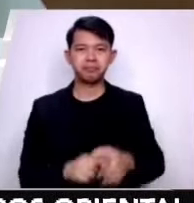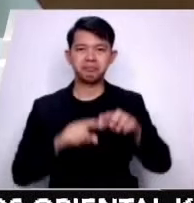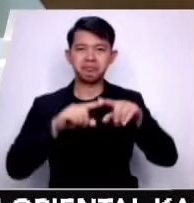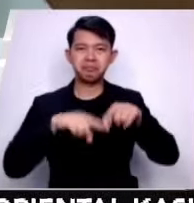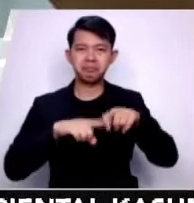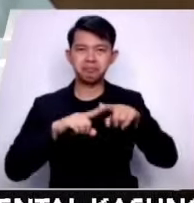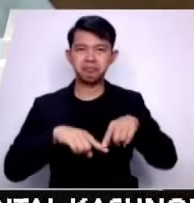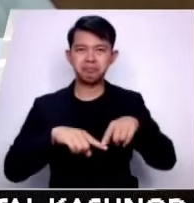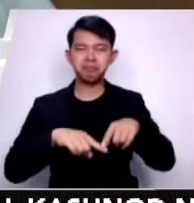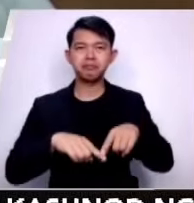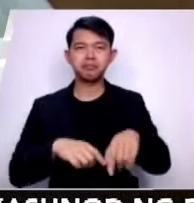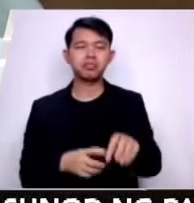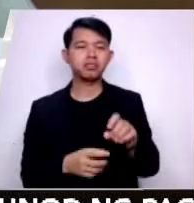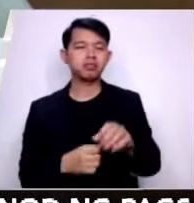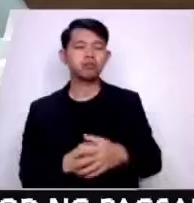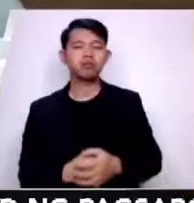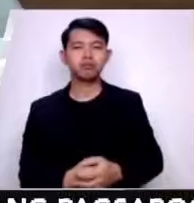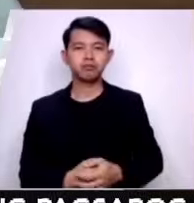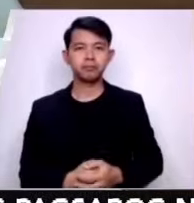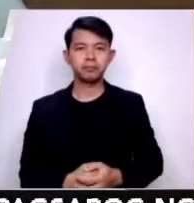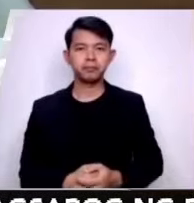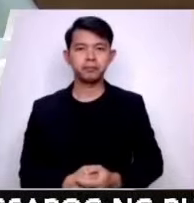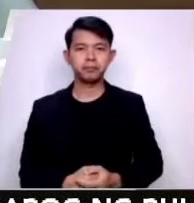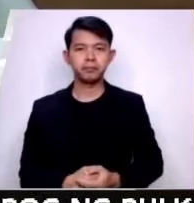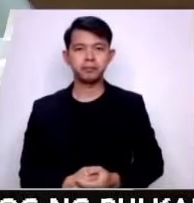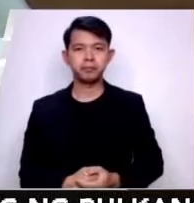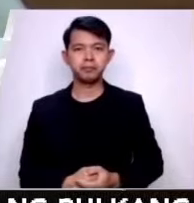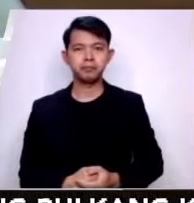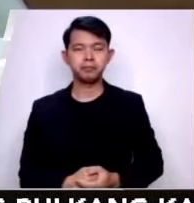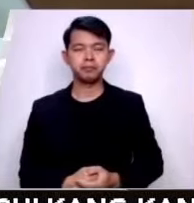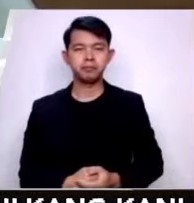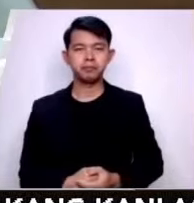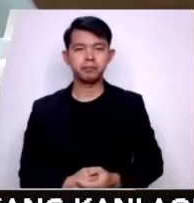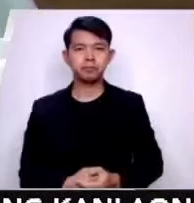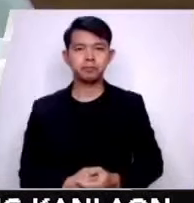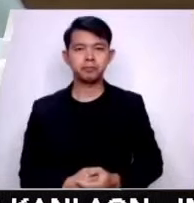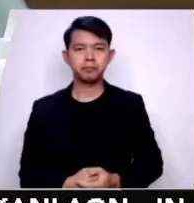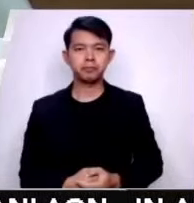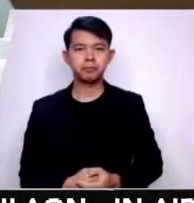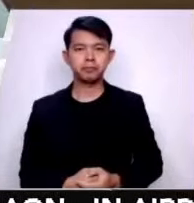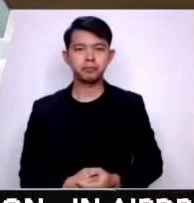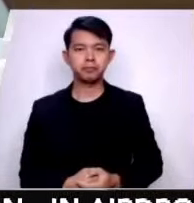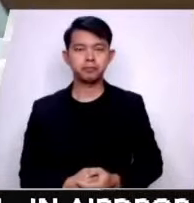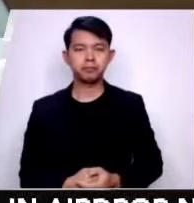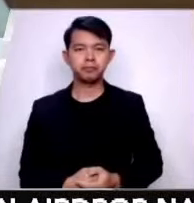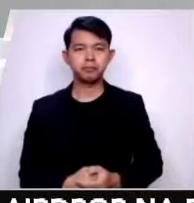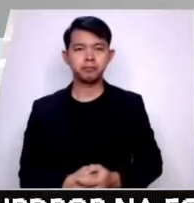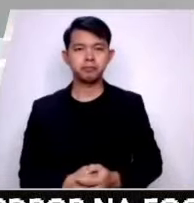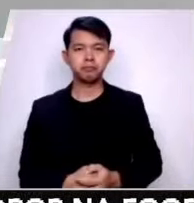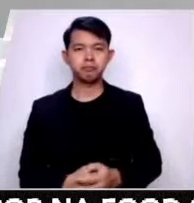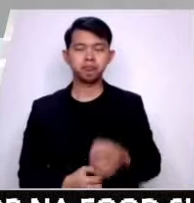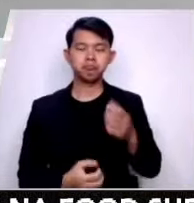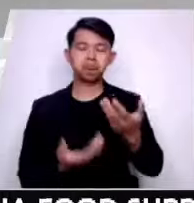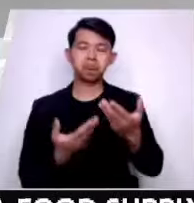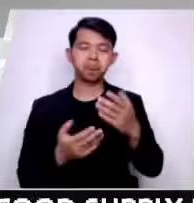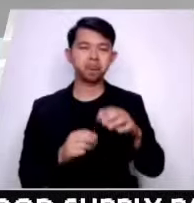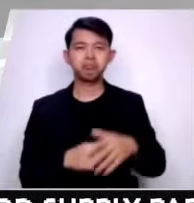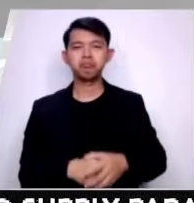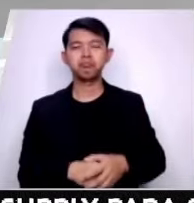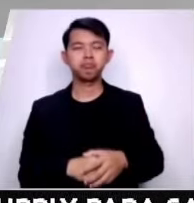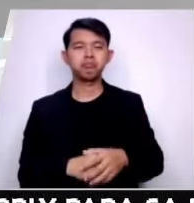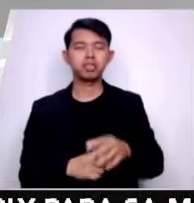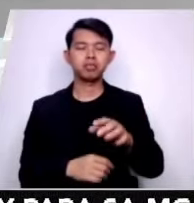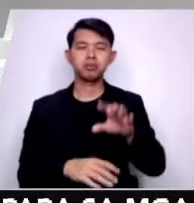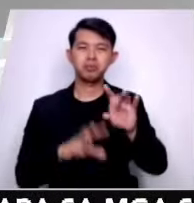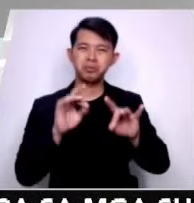sa ilalim, posibleng magkaroon ka ng mga malabnaw na lahar siguro. Sa ngayon, itinutuloy ng VVOX na